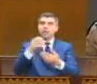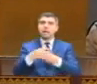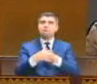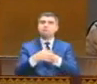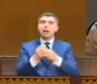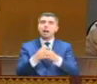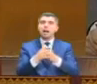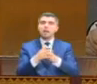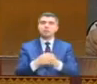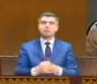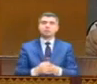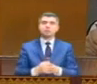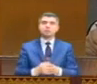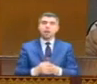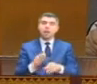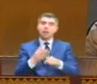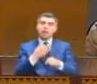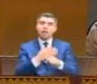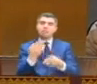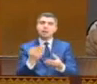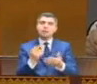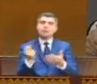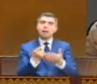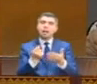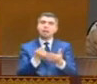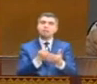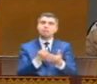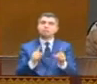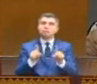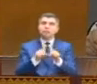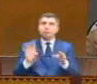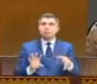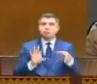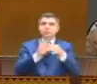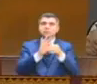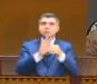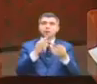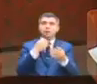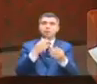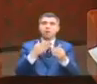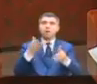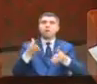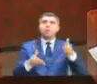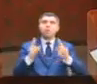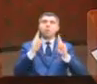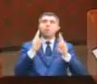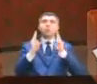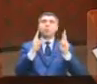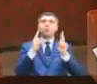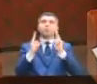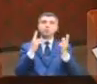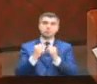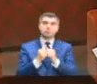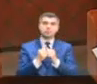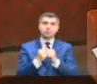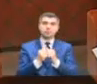الطلب باش نربطوا المحطة السياحية السعيدية بطريق السيار، وكنت وعدتونا باش